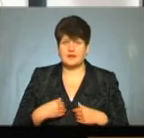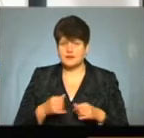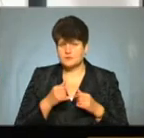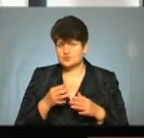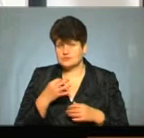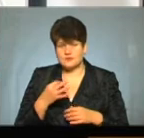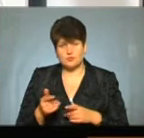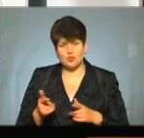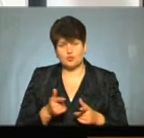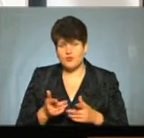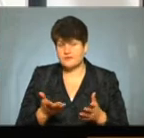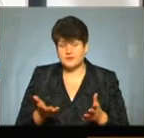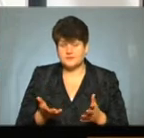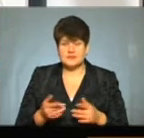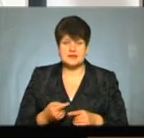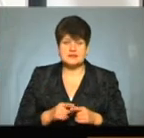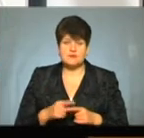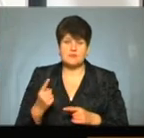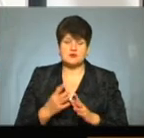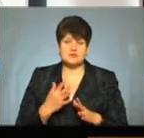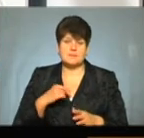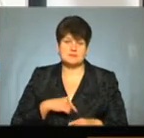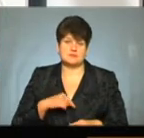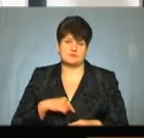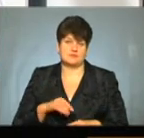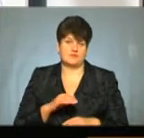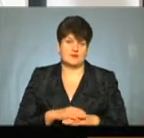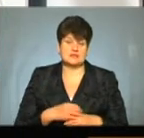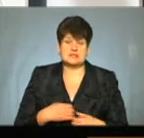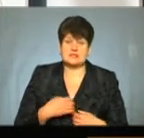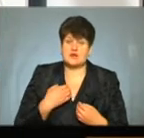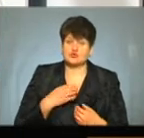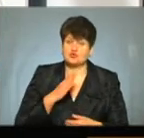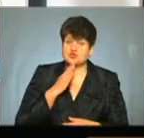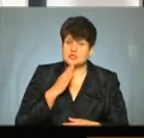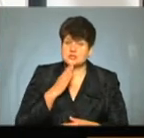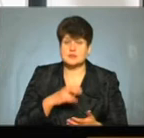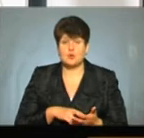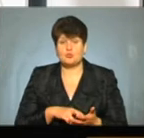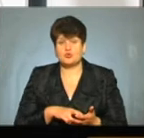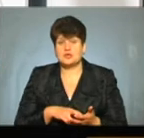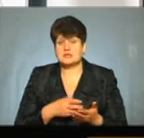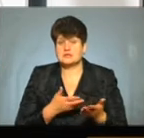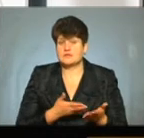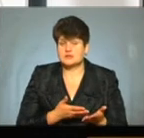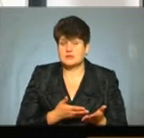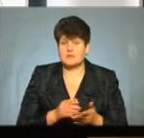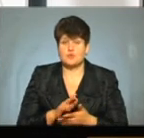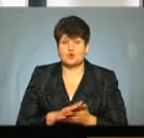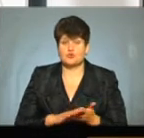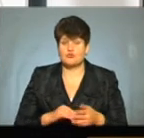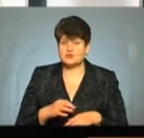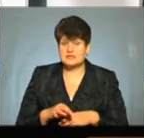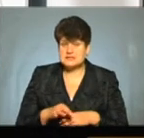чи жінки готові. В першу чергу це вже йде психологічний фактор. Страшно жінці чи не страшно? Боїться вона продовження цього насильства